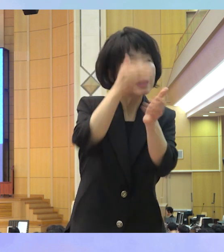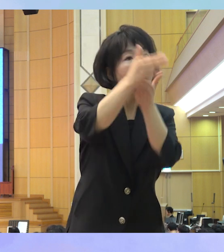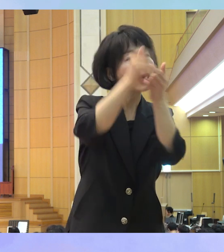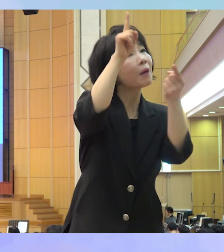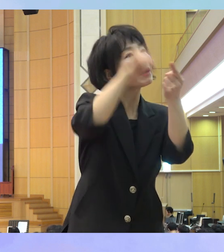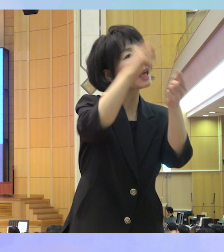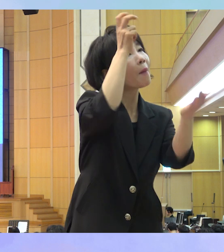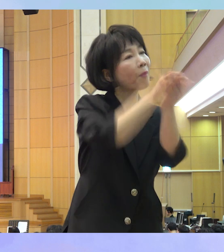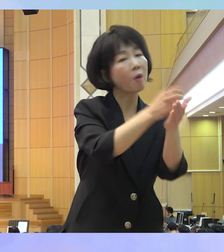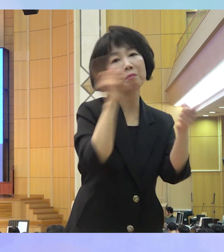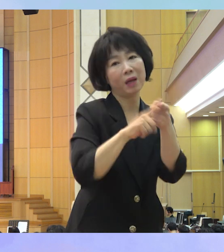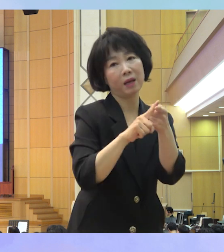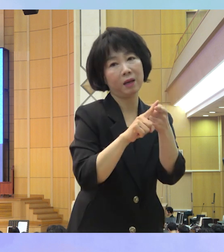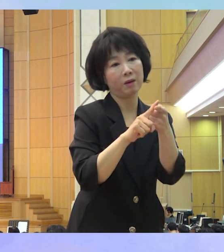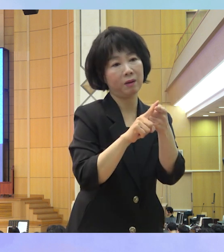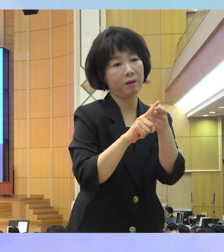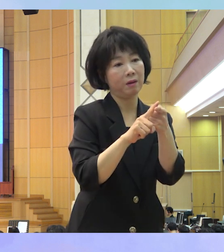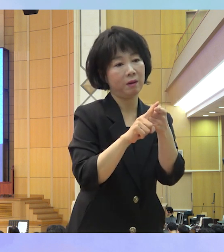대한 계명이에요.